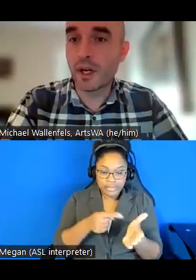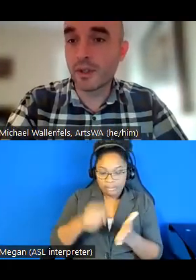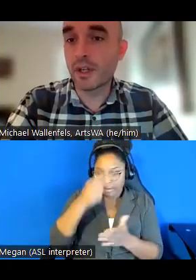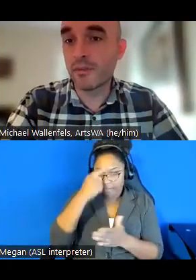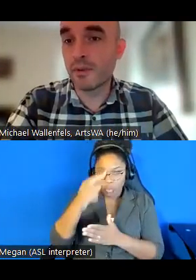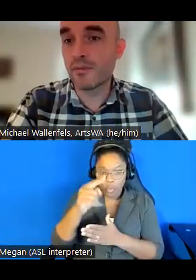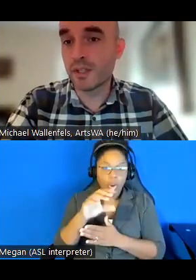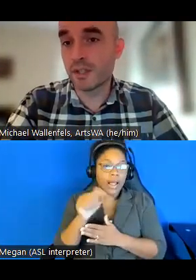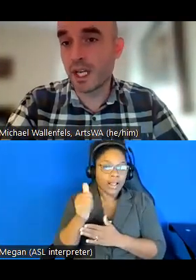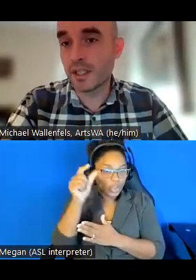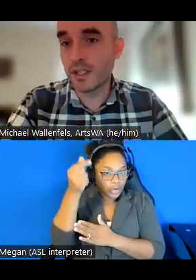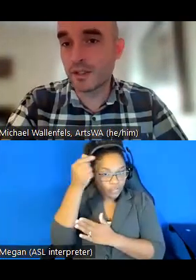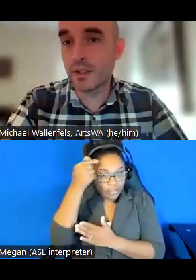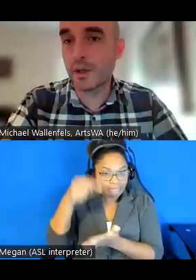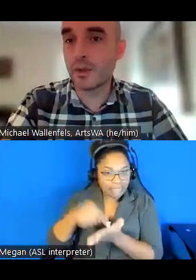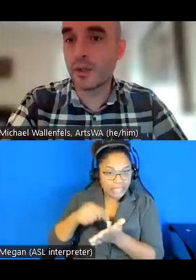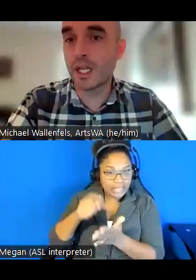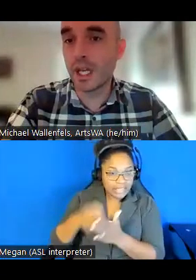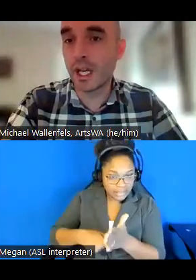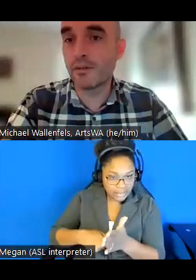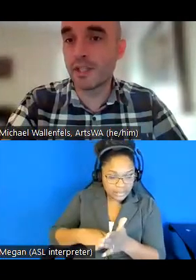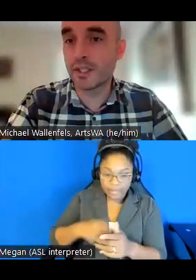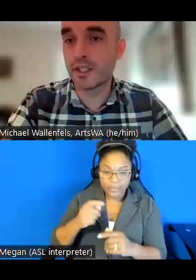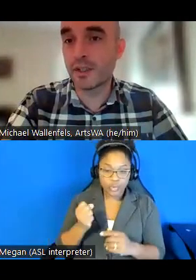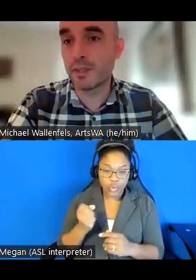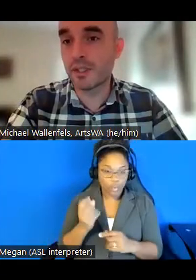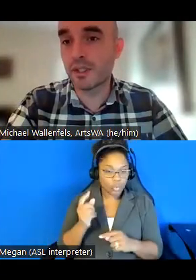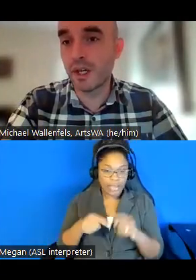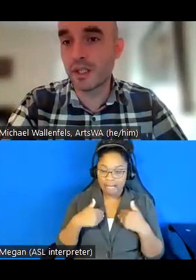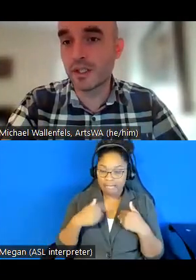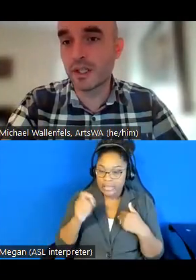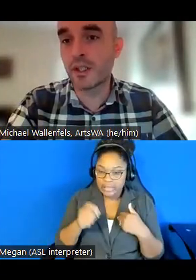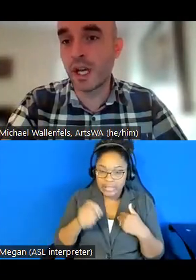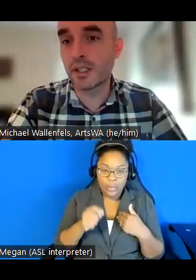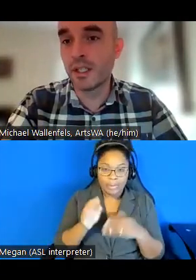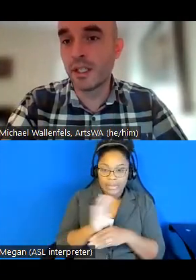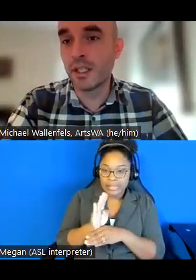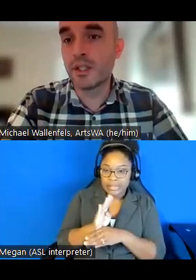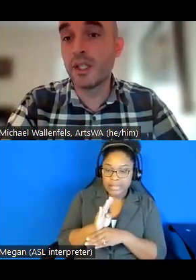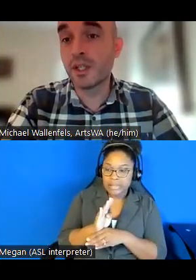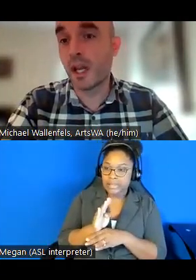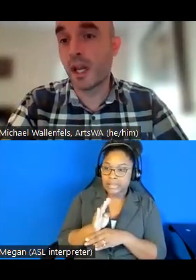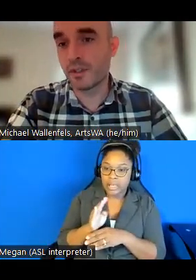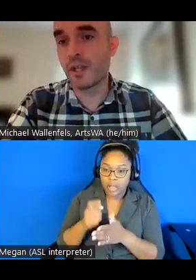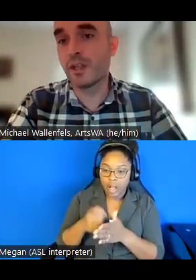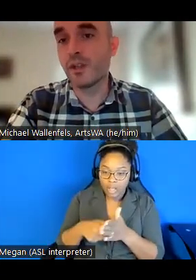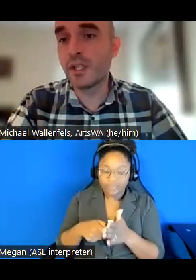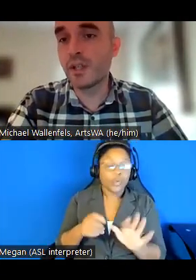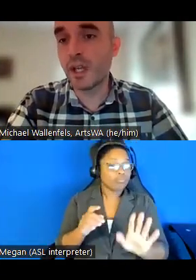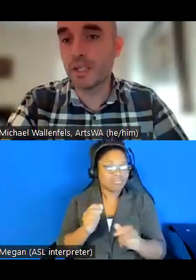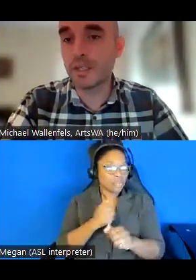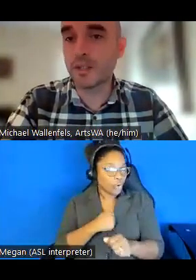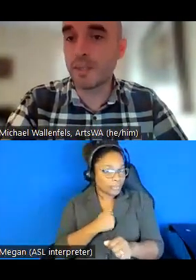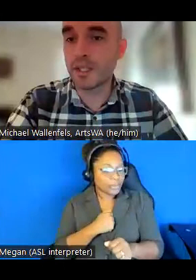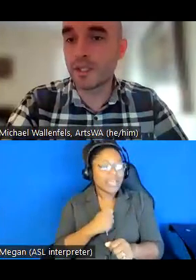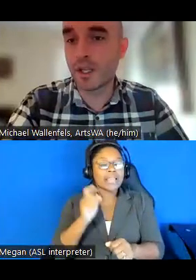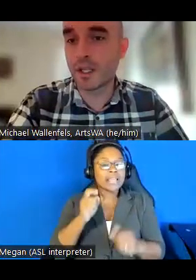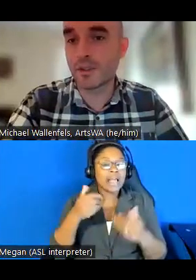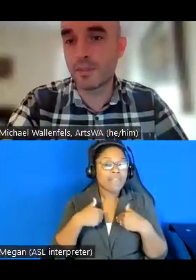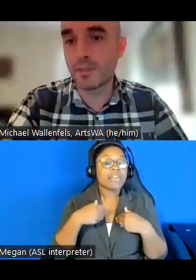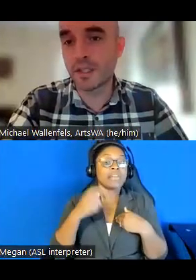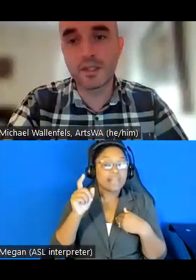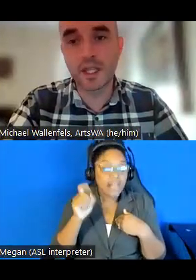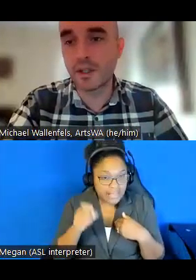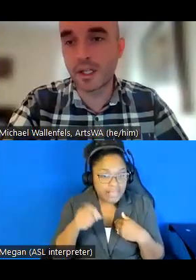교류 사항은 그러니까 정부 수수료 또는 세금이 아닌 비용 지출이 없는 게 있어야 돼요. 그러니까 있어야